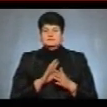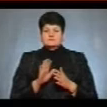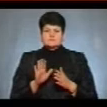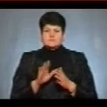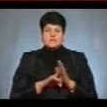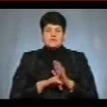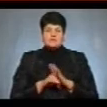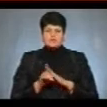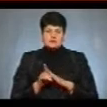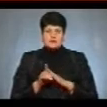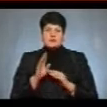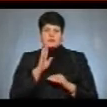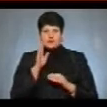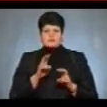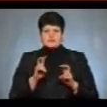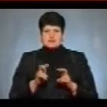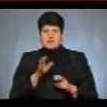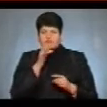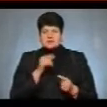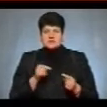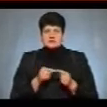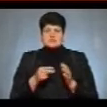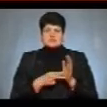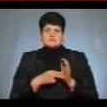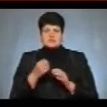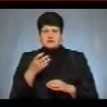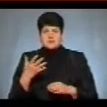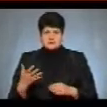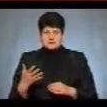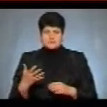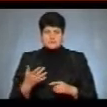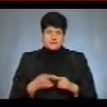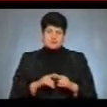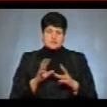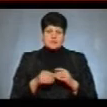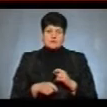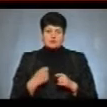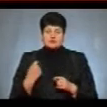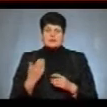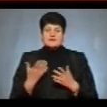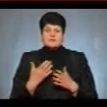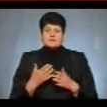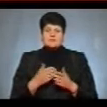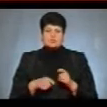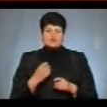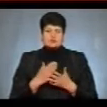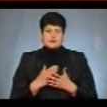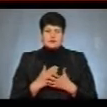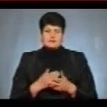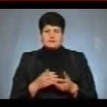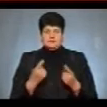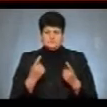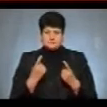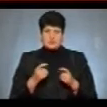не починалося ранкове засідання вчасно, тобто о 7.15. Які саме порушення є суттєвими та